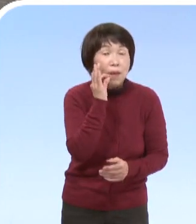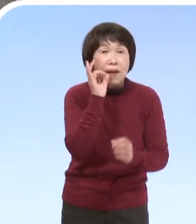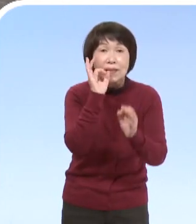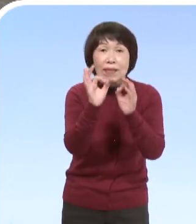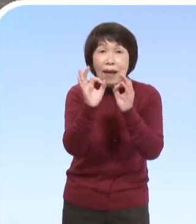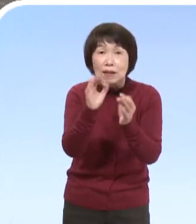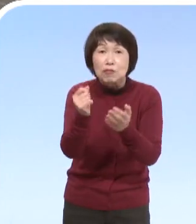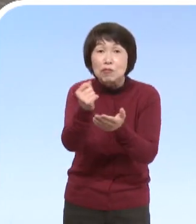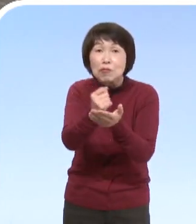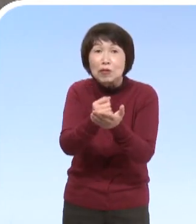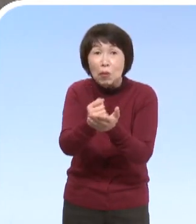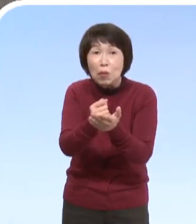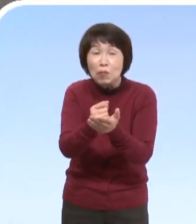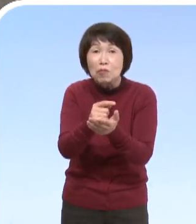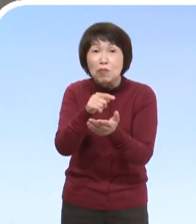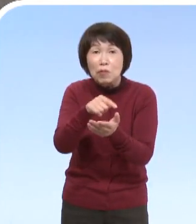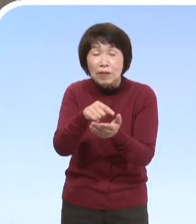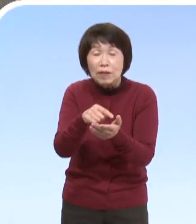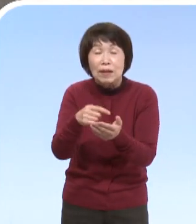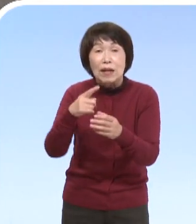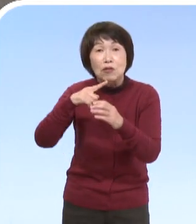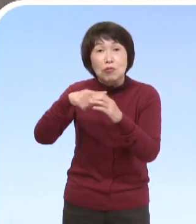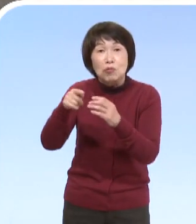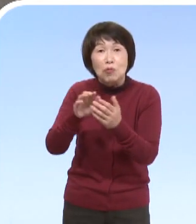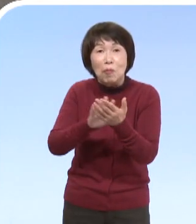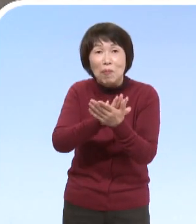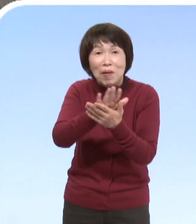特産品のゆずを合わせた調味料です。